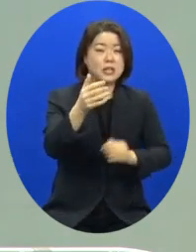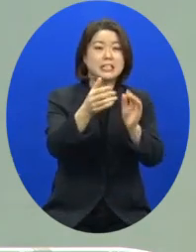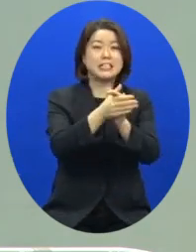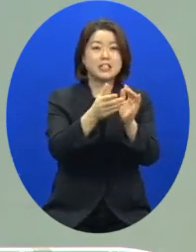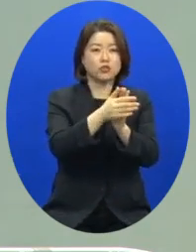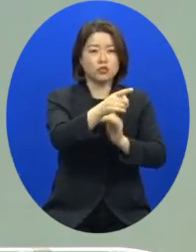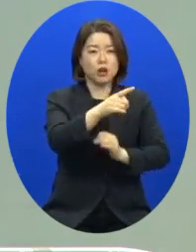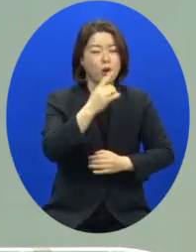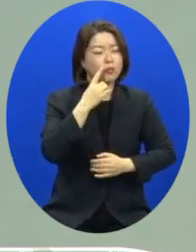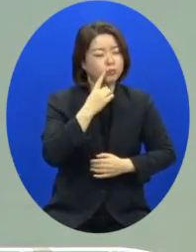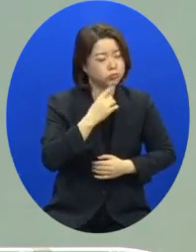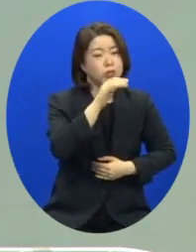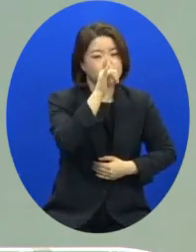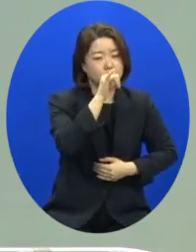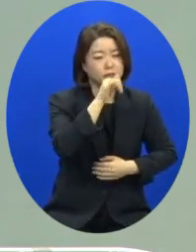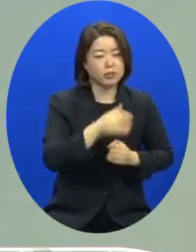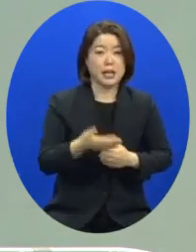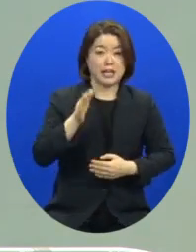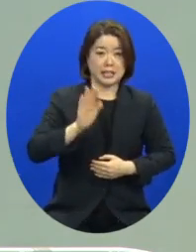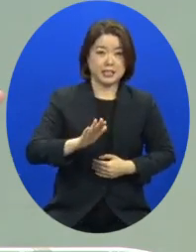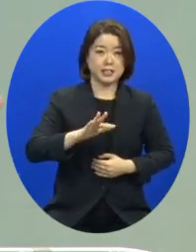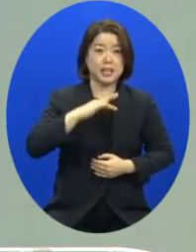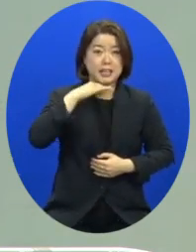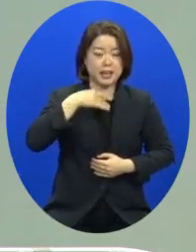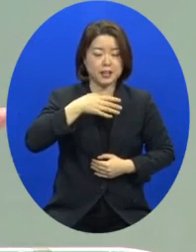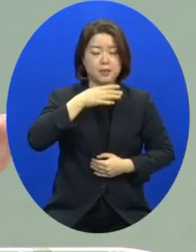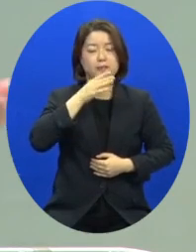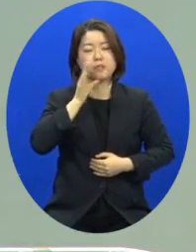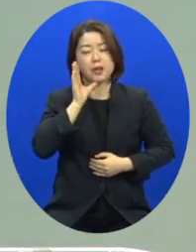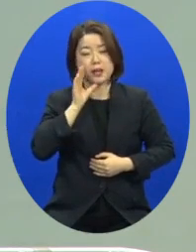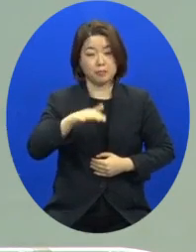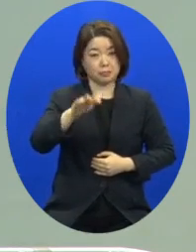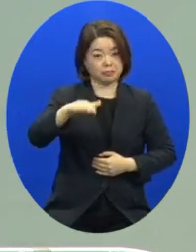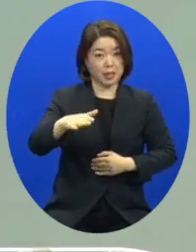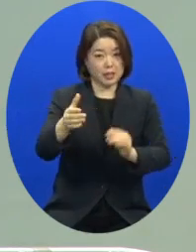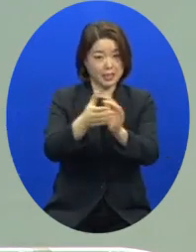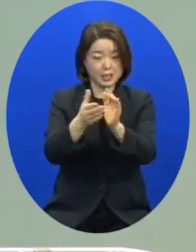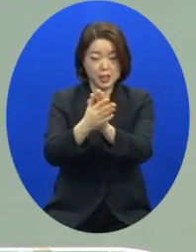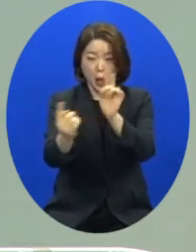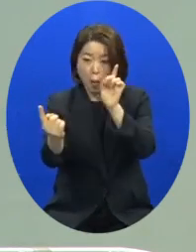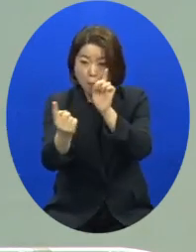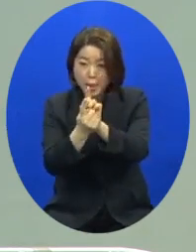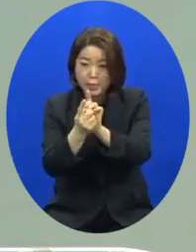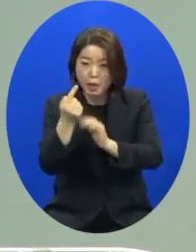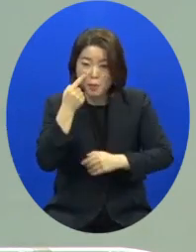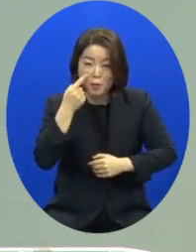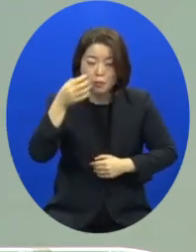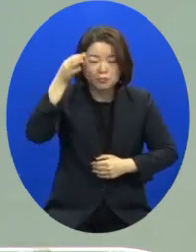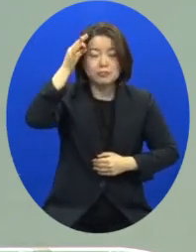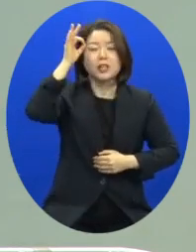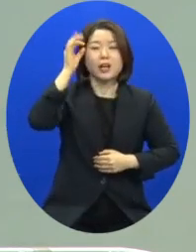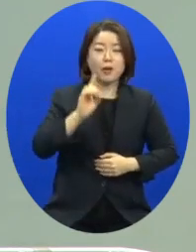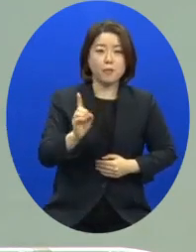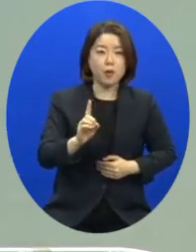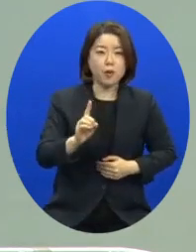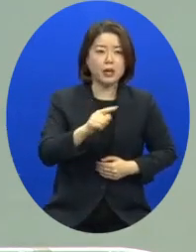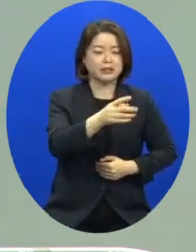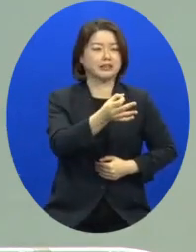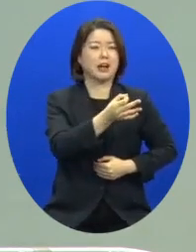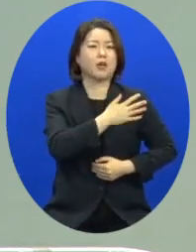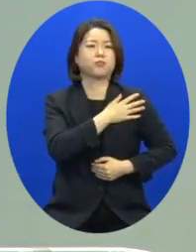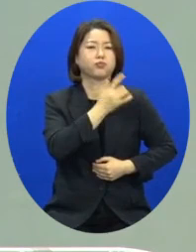부러웠는데 나이가 들어서 그 어릴 때 친구들을 만나보고 깨달은 것이 그 부자인